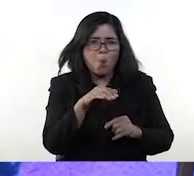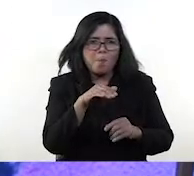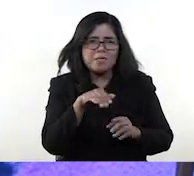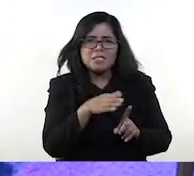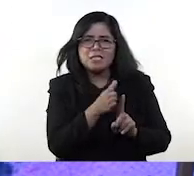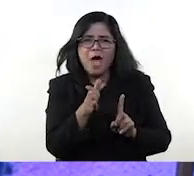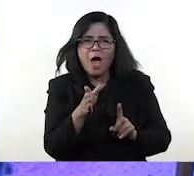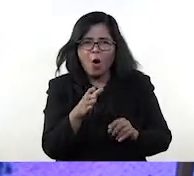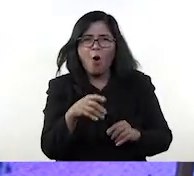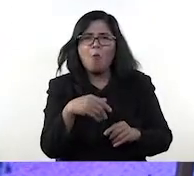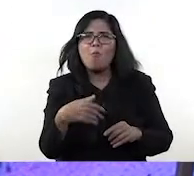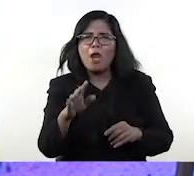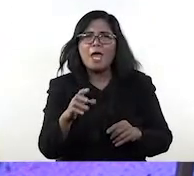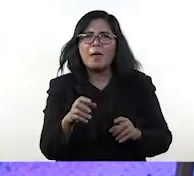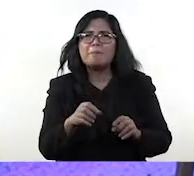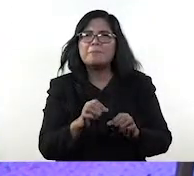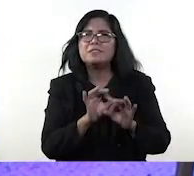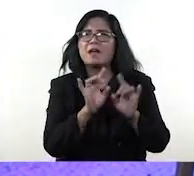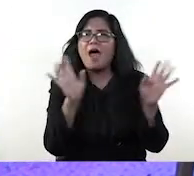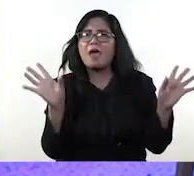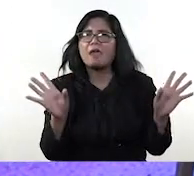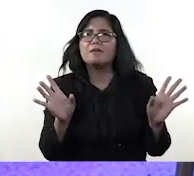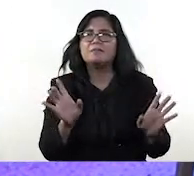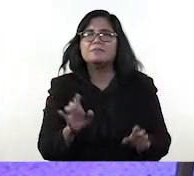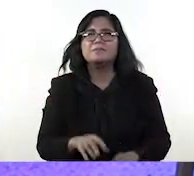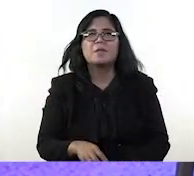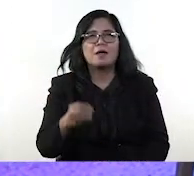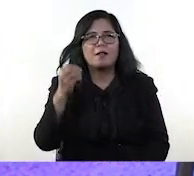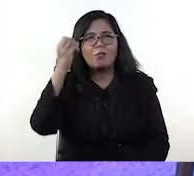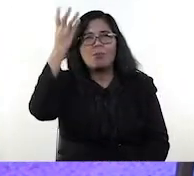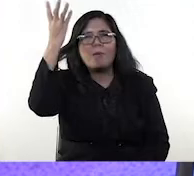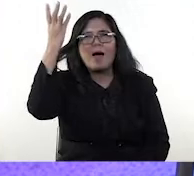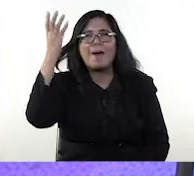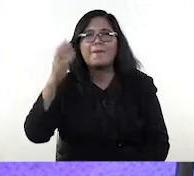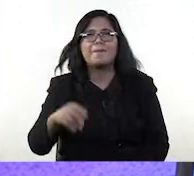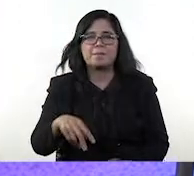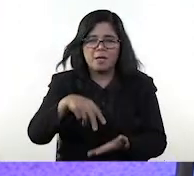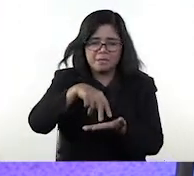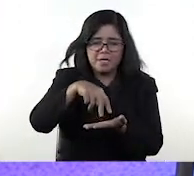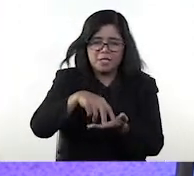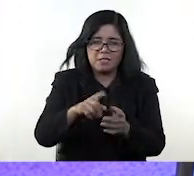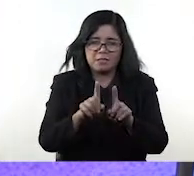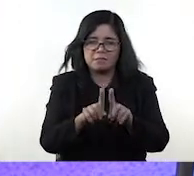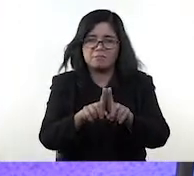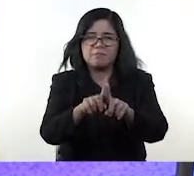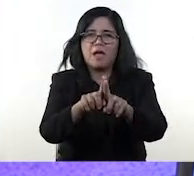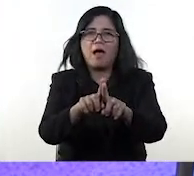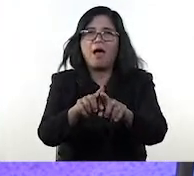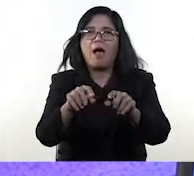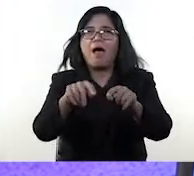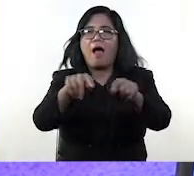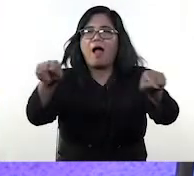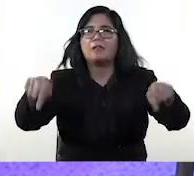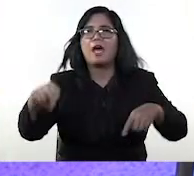boleh bercerai yeah yeah Hai semuanya malam gitu Hai lupa enggak server diri altar Tuhan janjinya